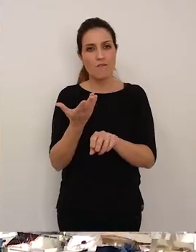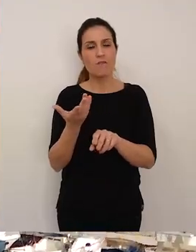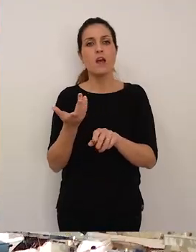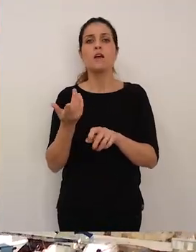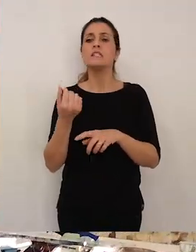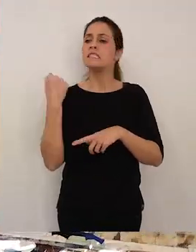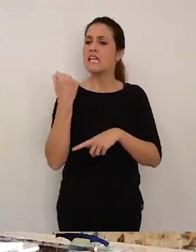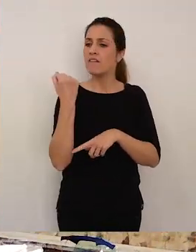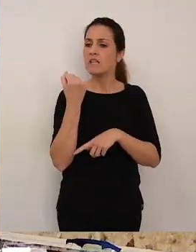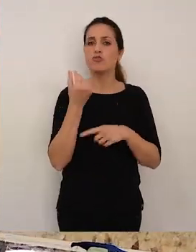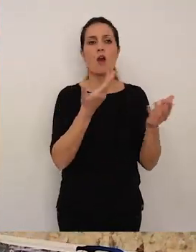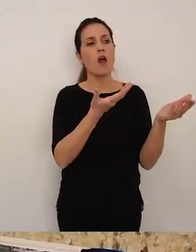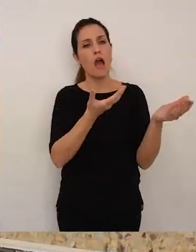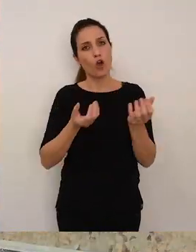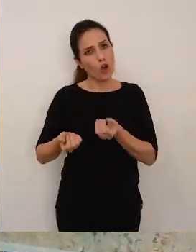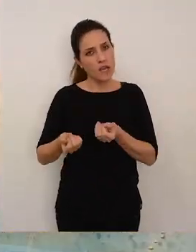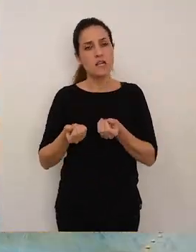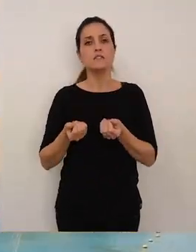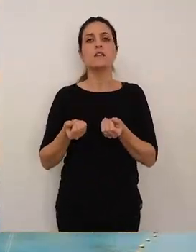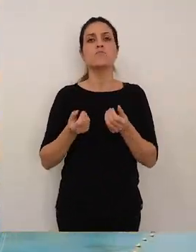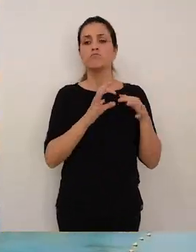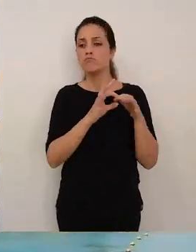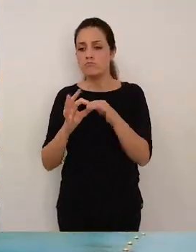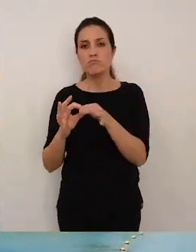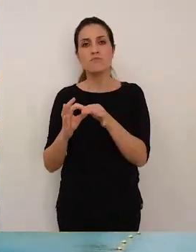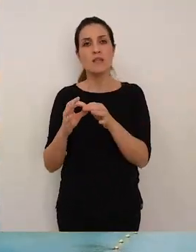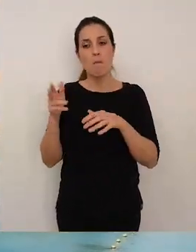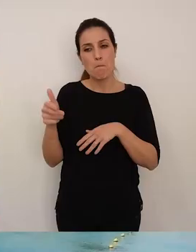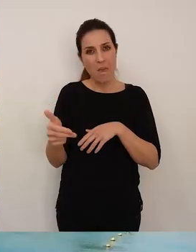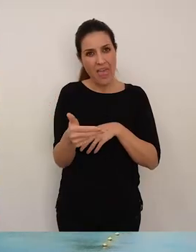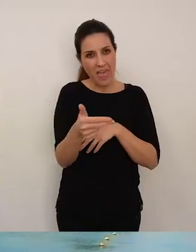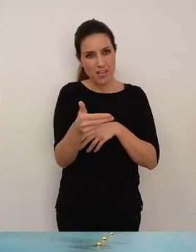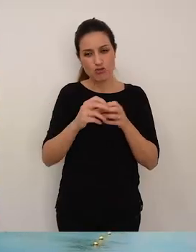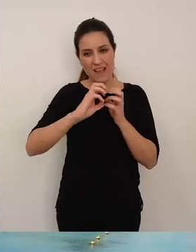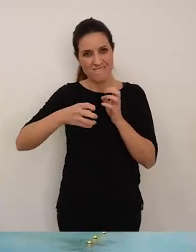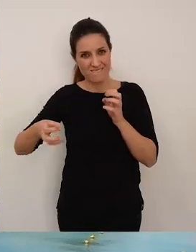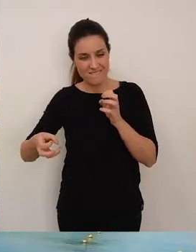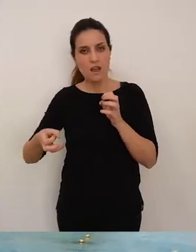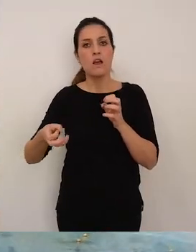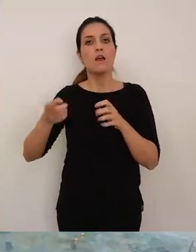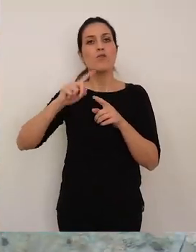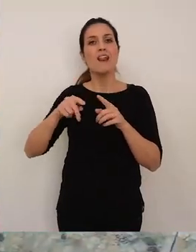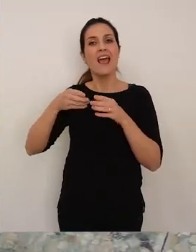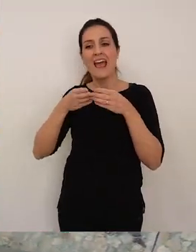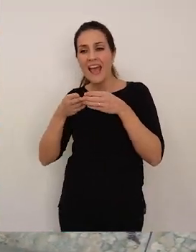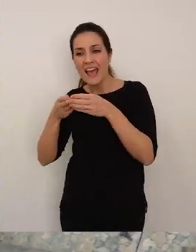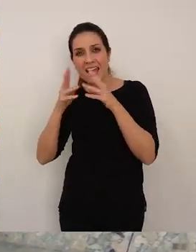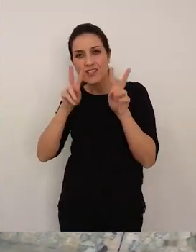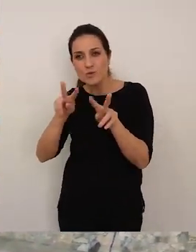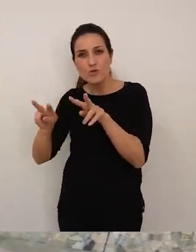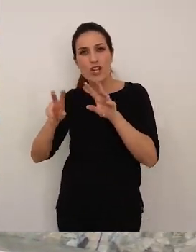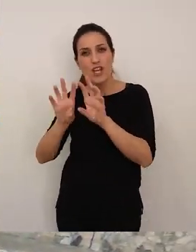servizi di accoglienza innovativi legati all'ittiturismo, all'escursione in grotta e alla cucina tipica casereccia.